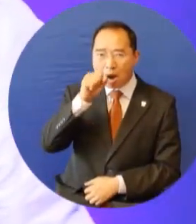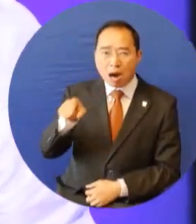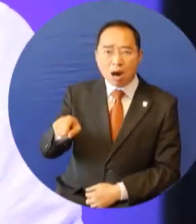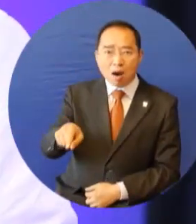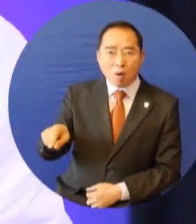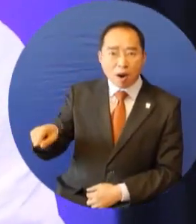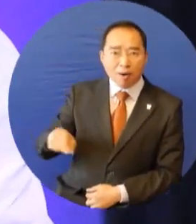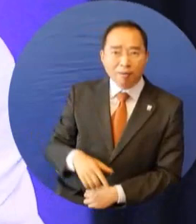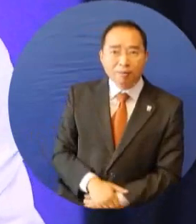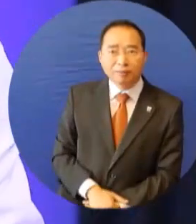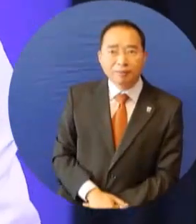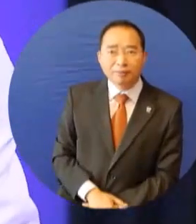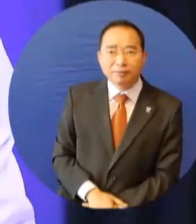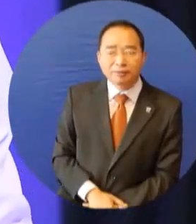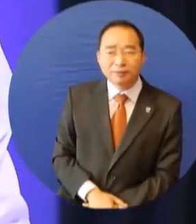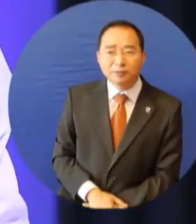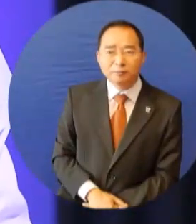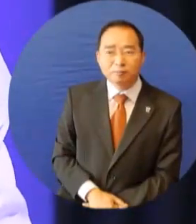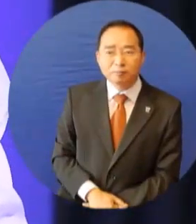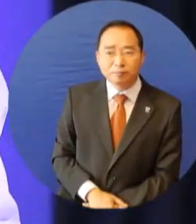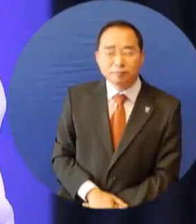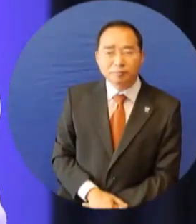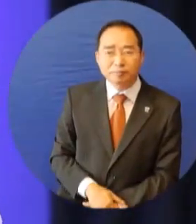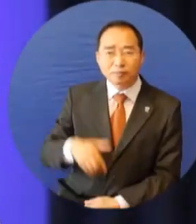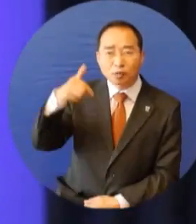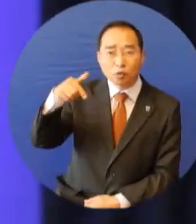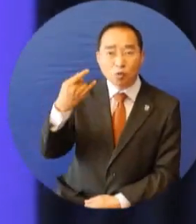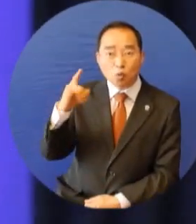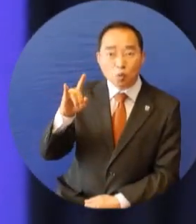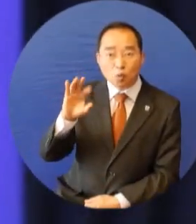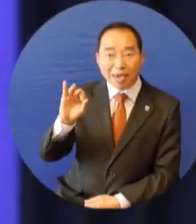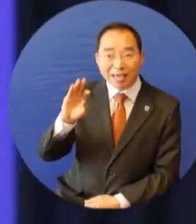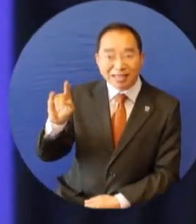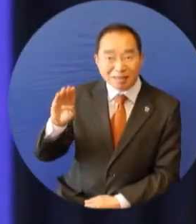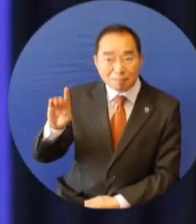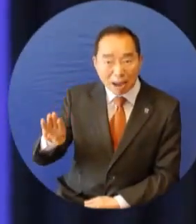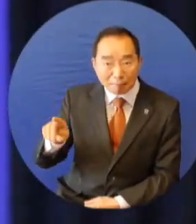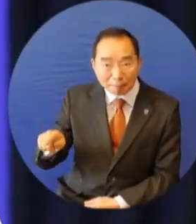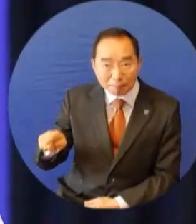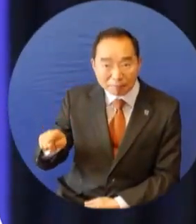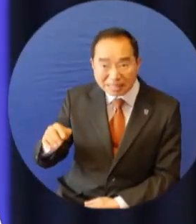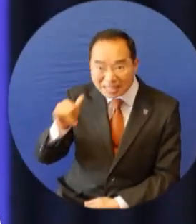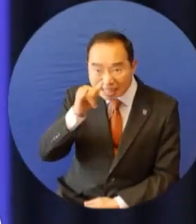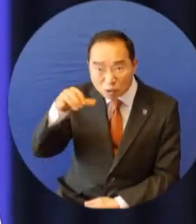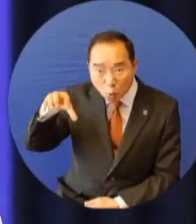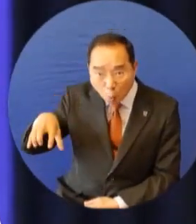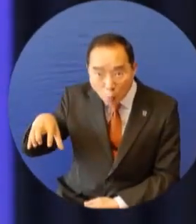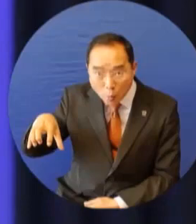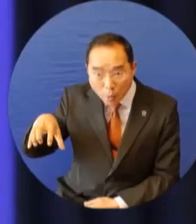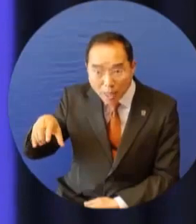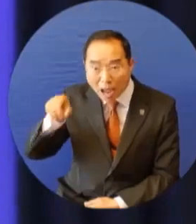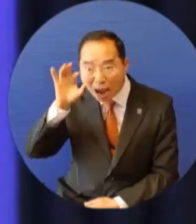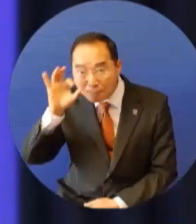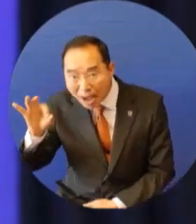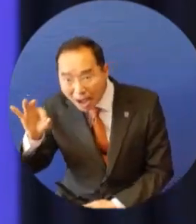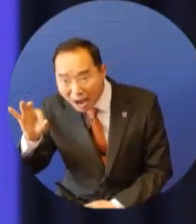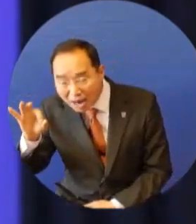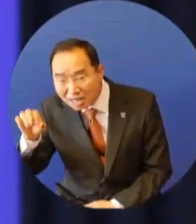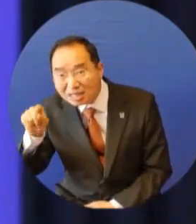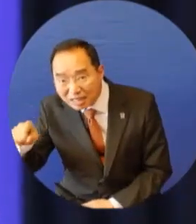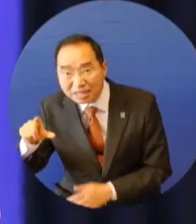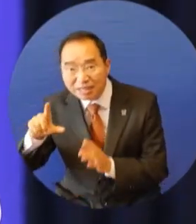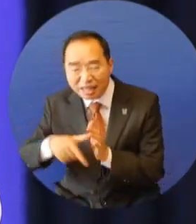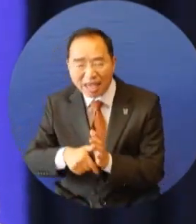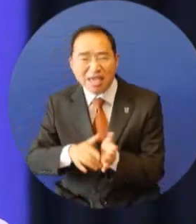보면은 너무 좋아. 난 이게 그 갱이밥이 저게 있는